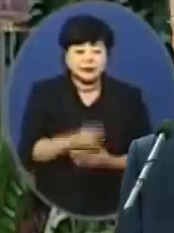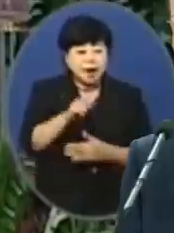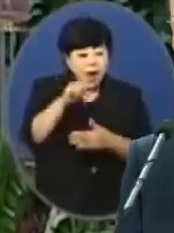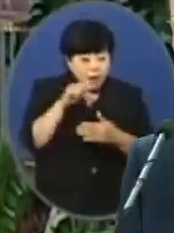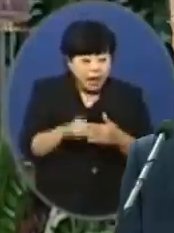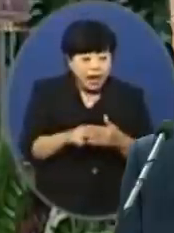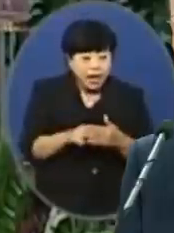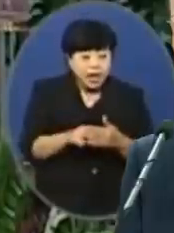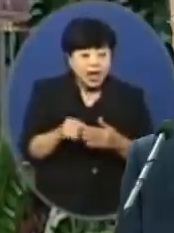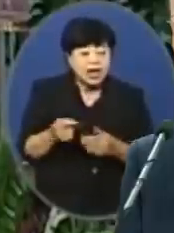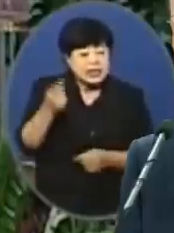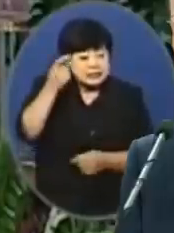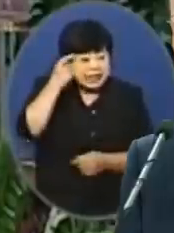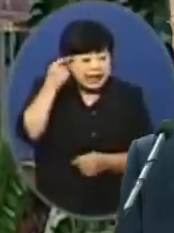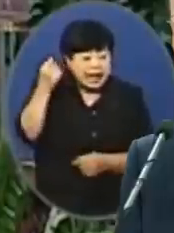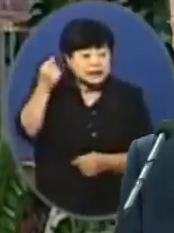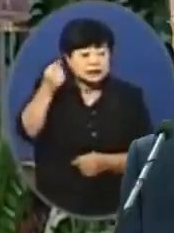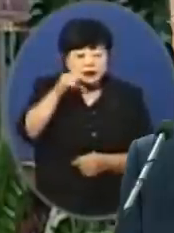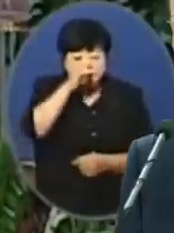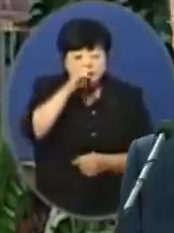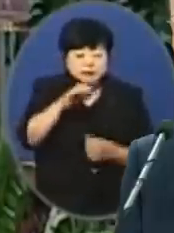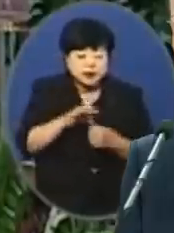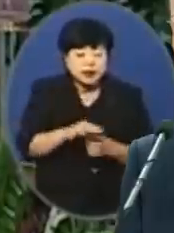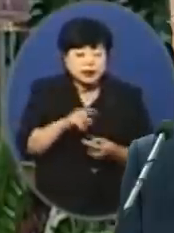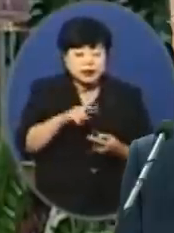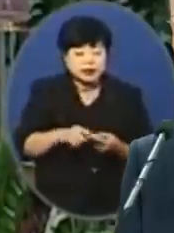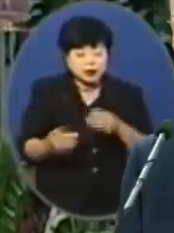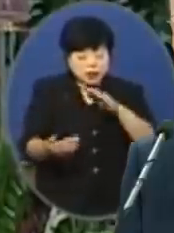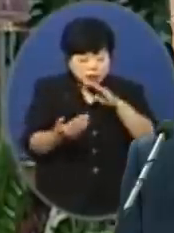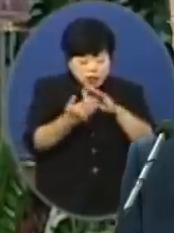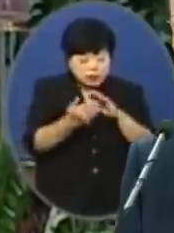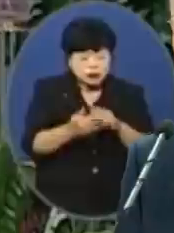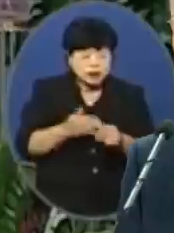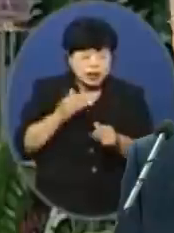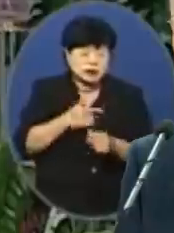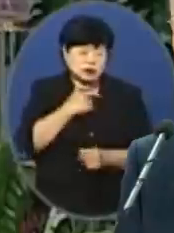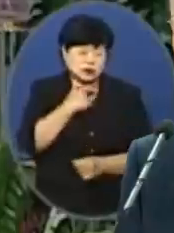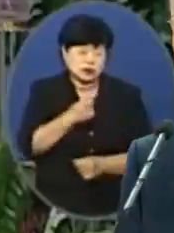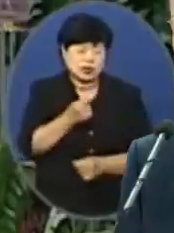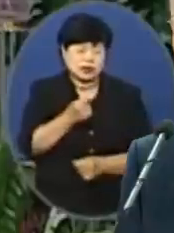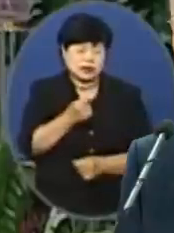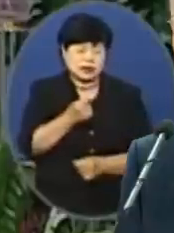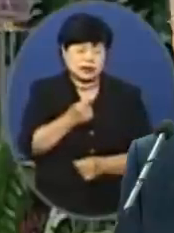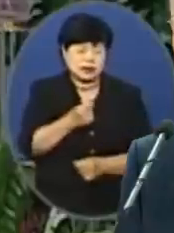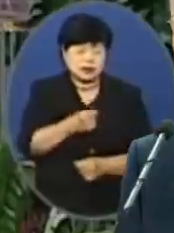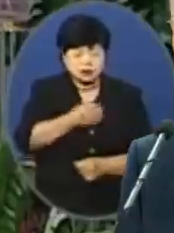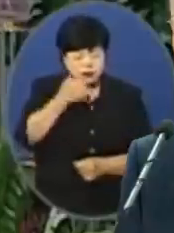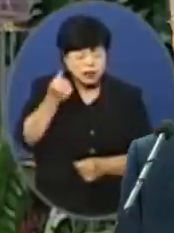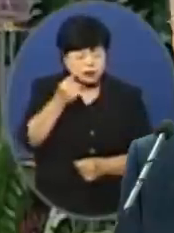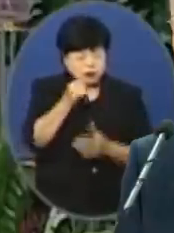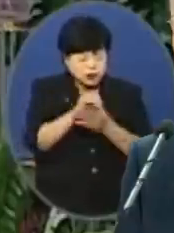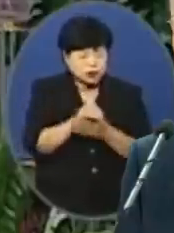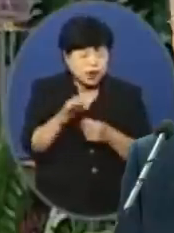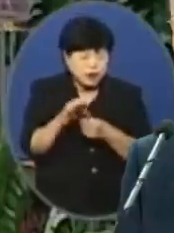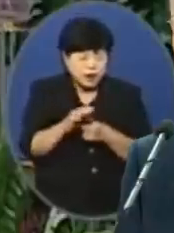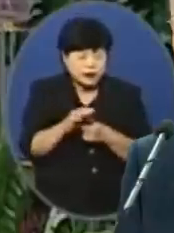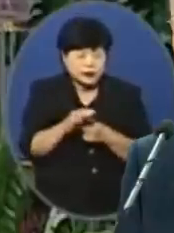마음에 생각을 가지고 있으면 그것이 이루어질 것을 간절히 소원하고 꿈을 갖고